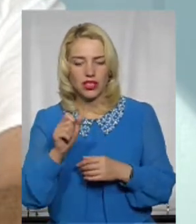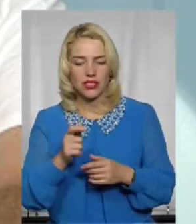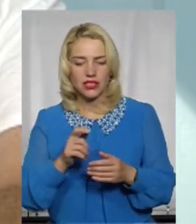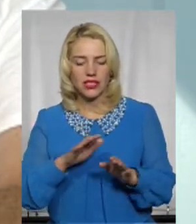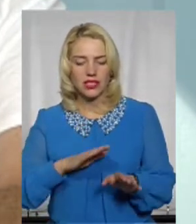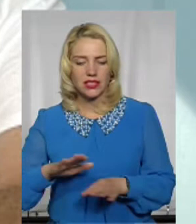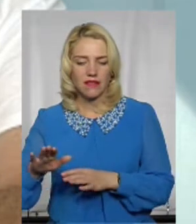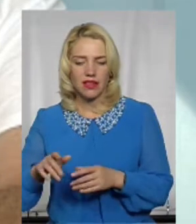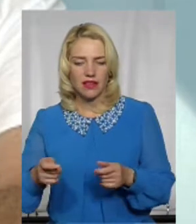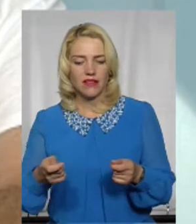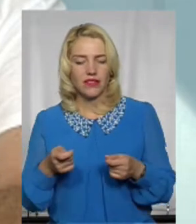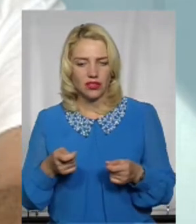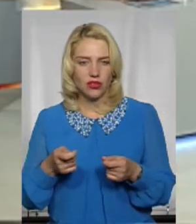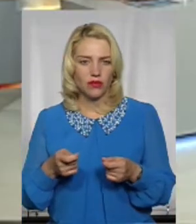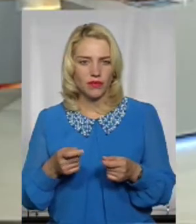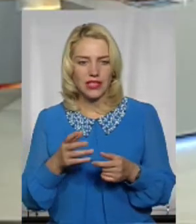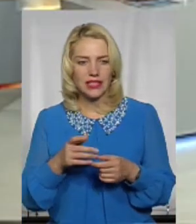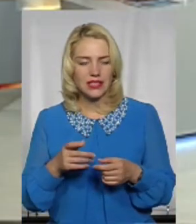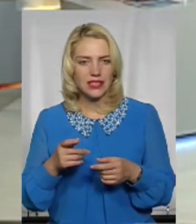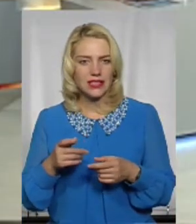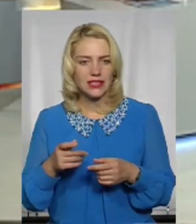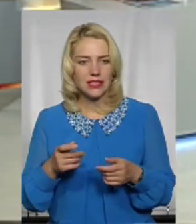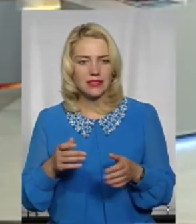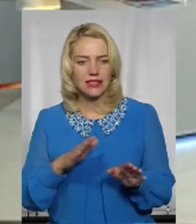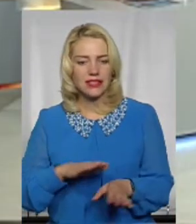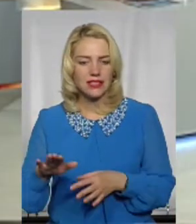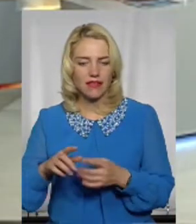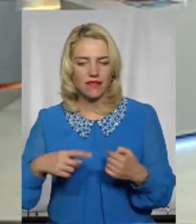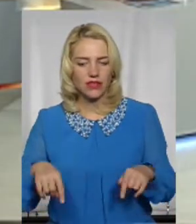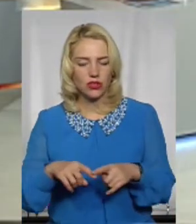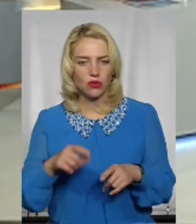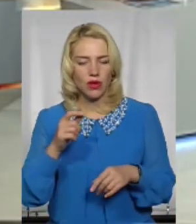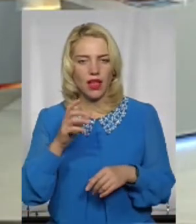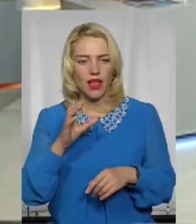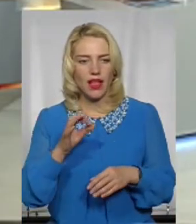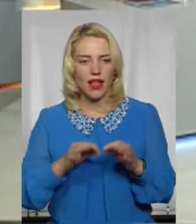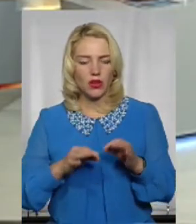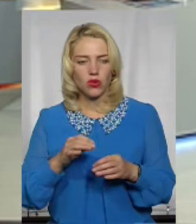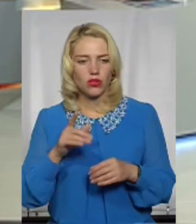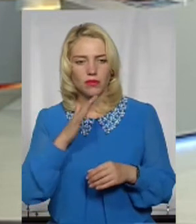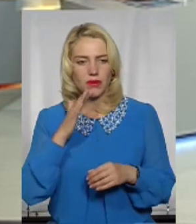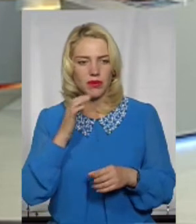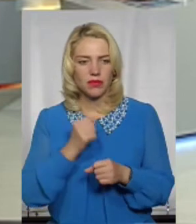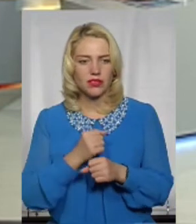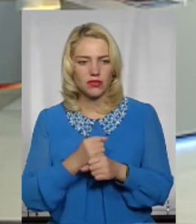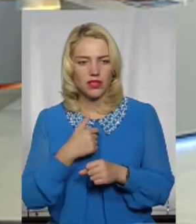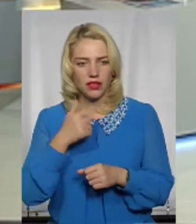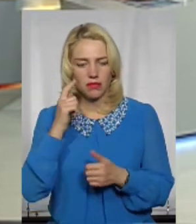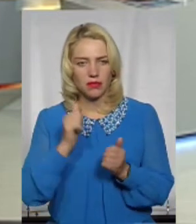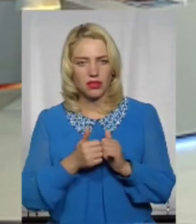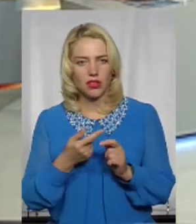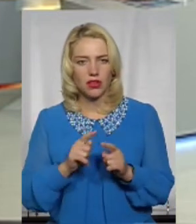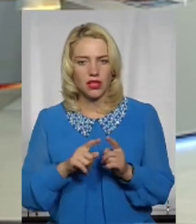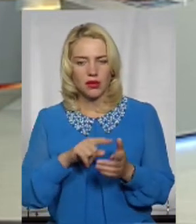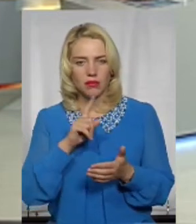відділом екології. Ну, не тільки, вона і працювала в управлінні екології, правда ж, в водних ресурсах, наскільки я пам'ятаю. То вона